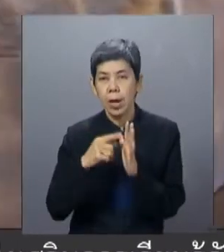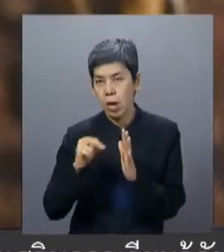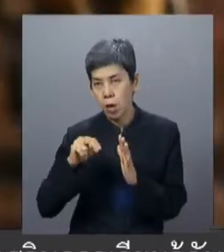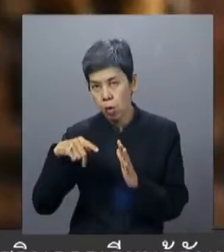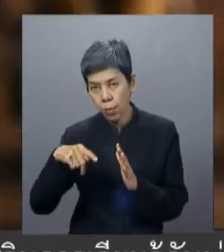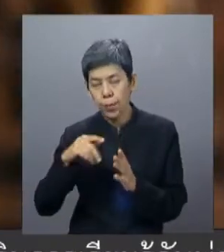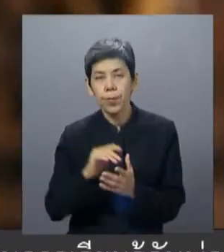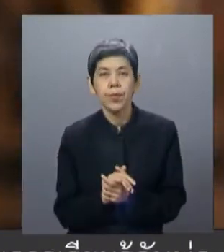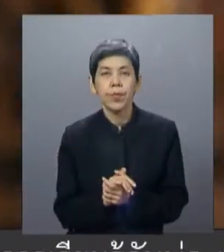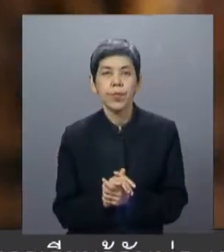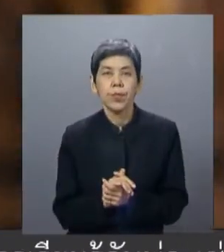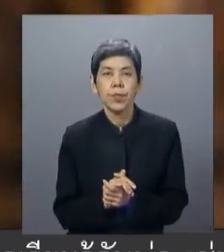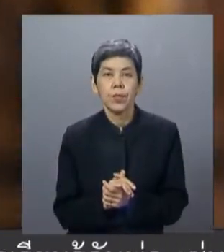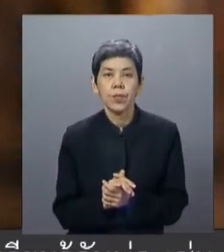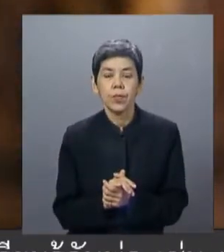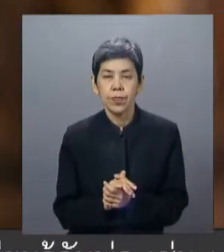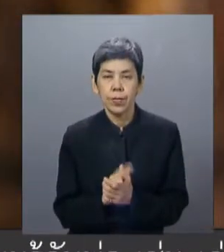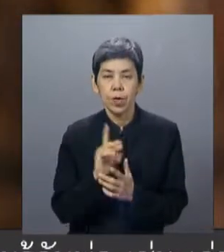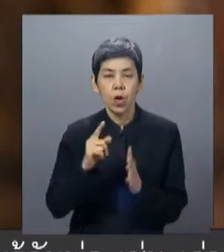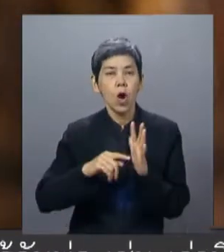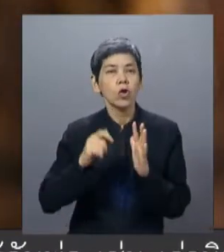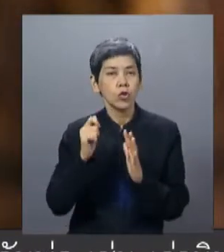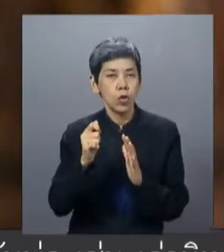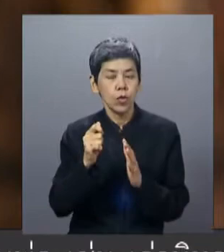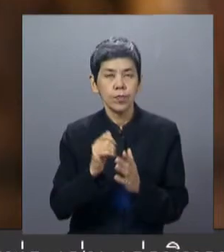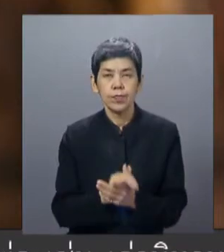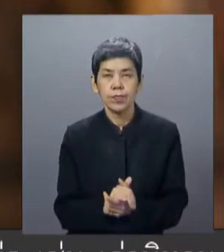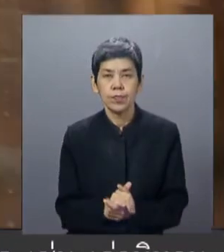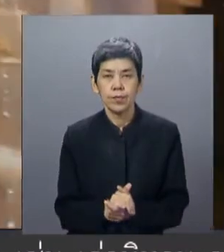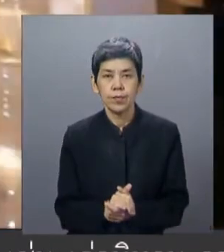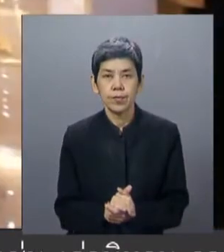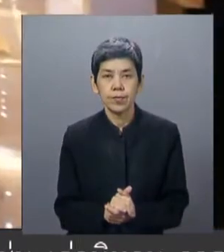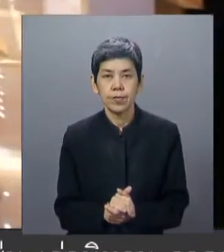ทะและช่อประติมากรรม